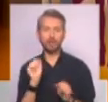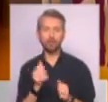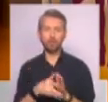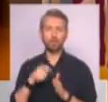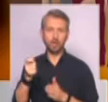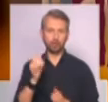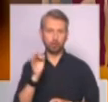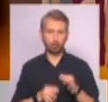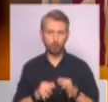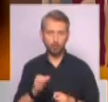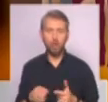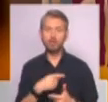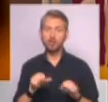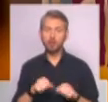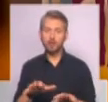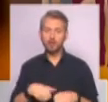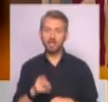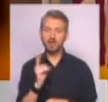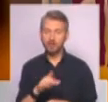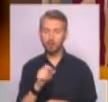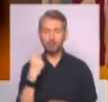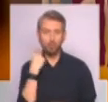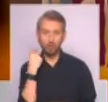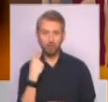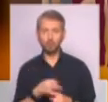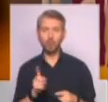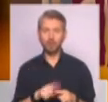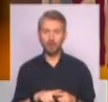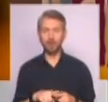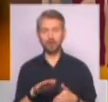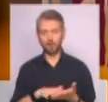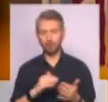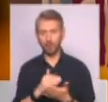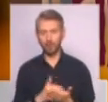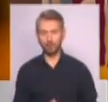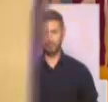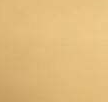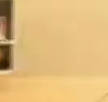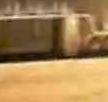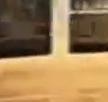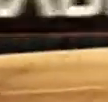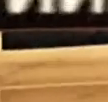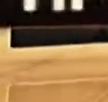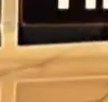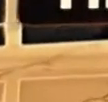до суду? Та чи можуть забрати квартиру за борги? Про це і не тільки далі у програмі.